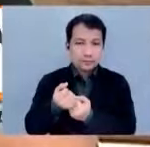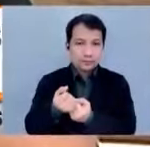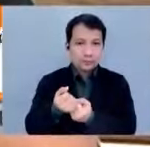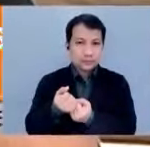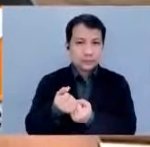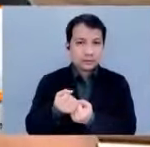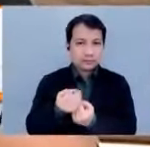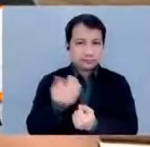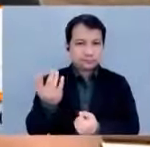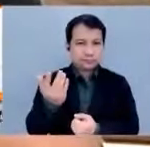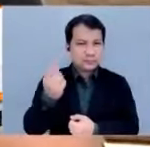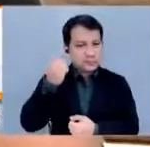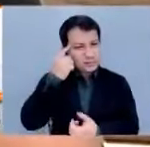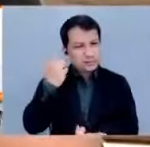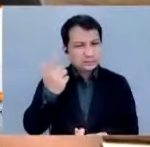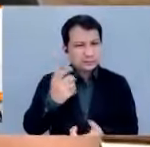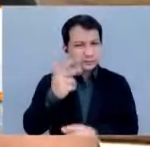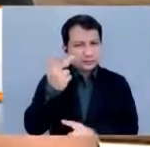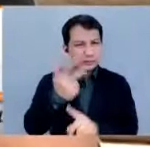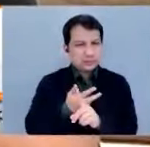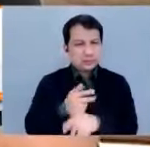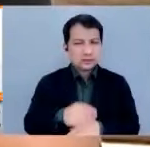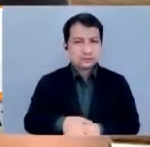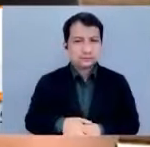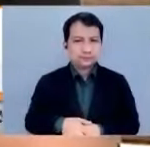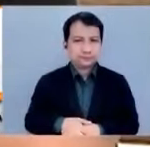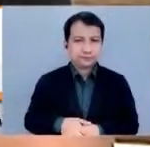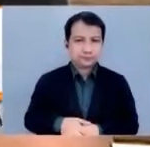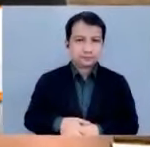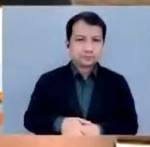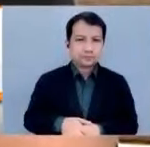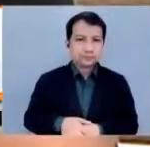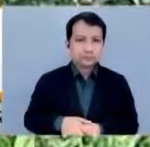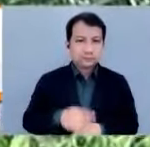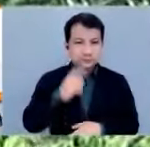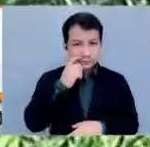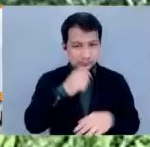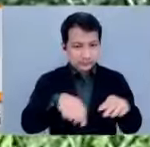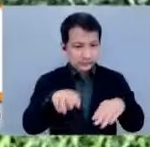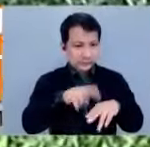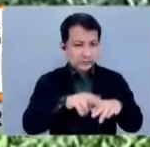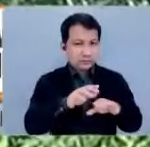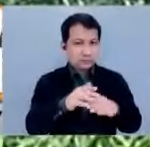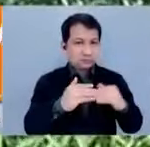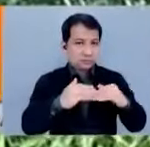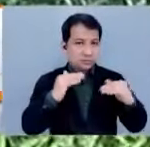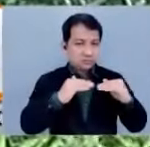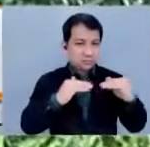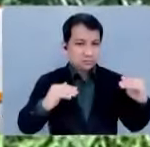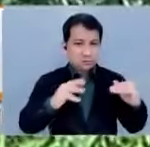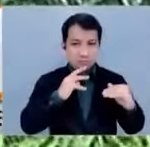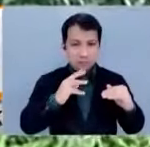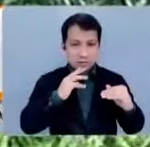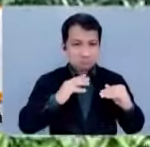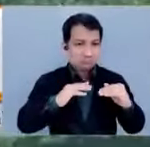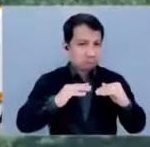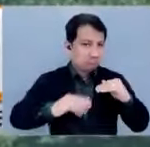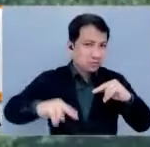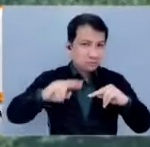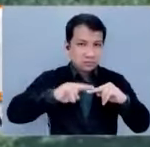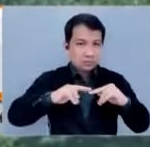think, 3 months, halos wala pong significant na pag-ulan within the watersheds ng Angat. Pag wala